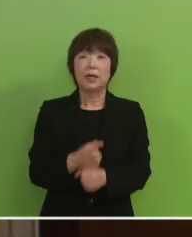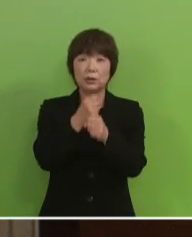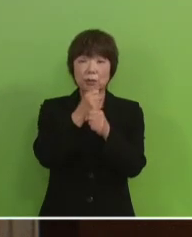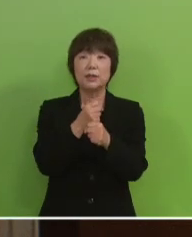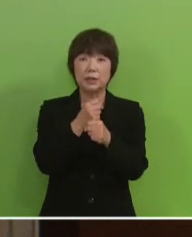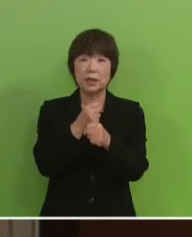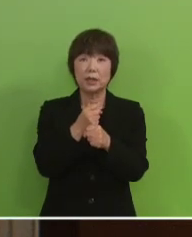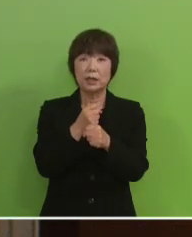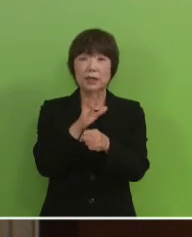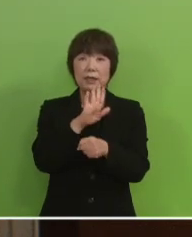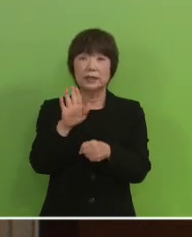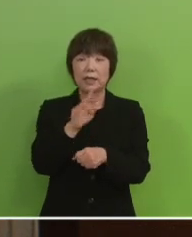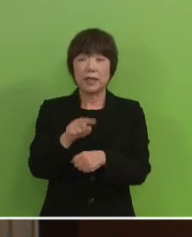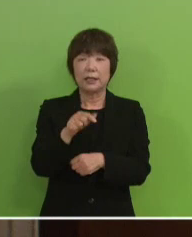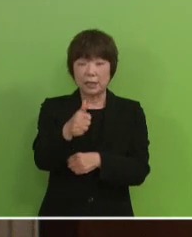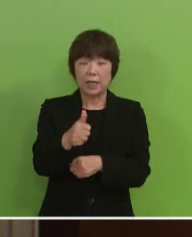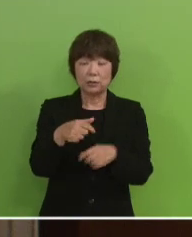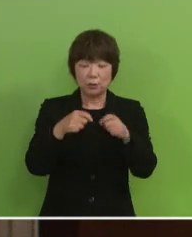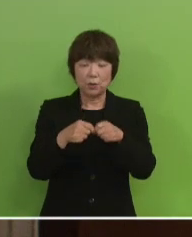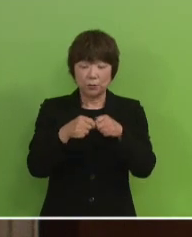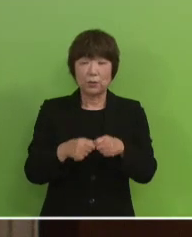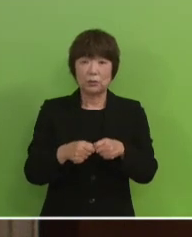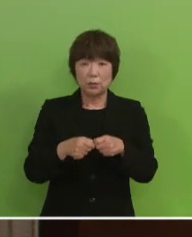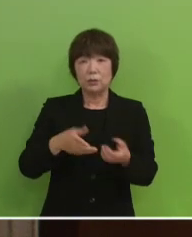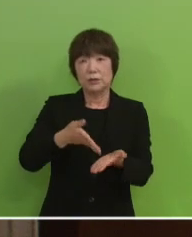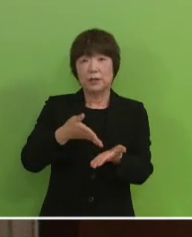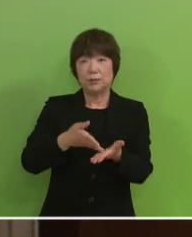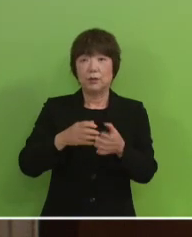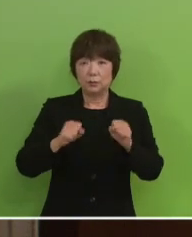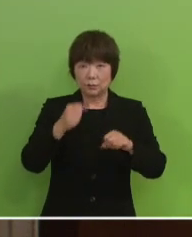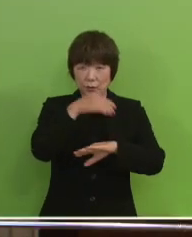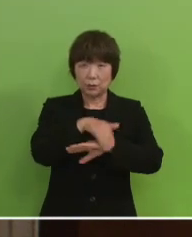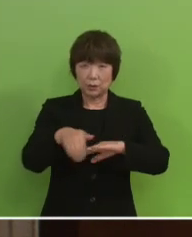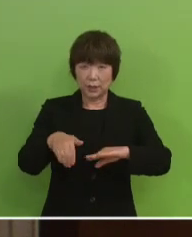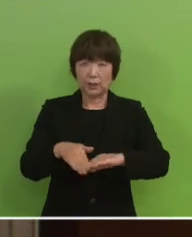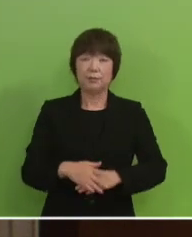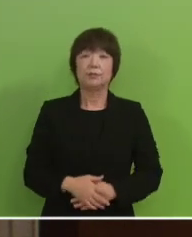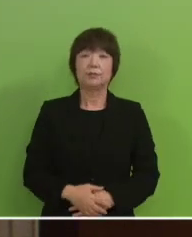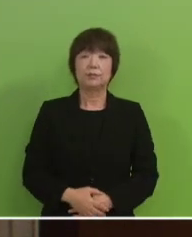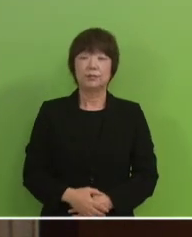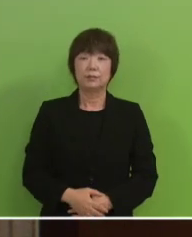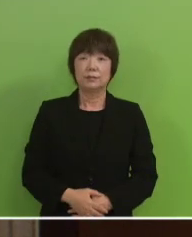データ分析説明をさせていただこうと思っています